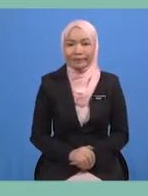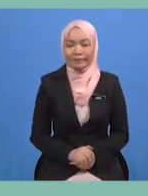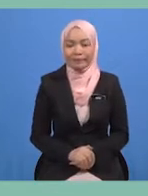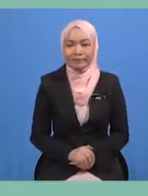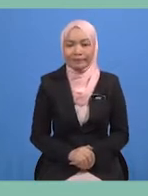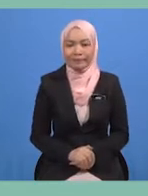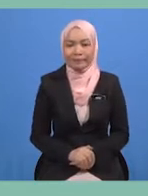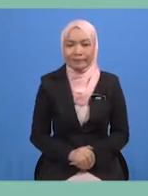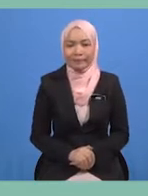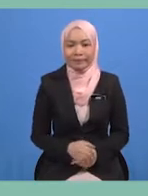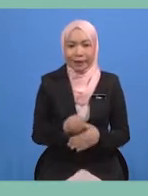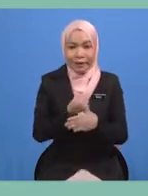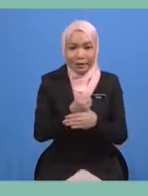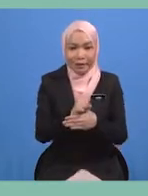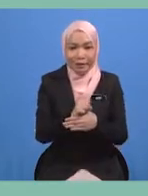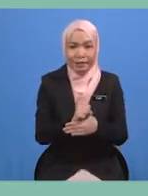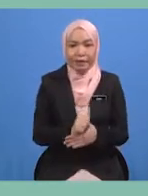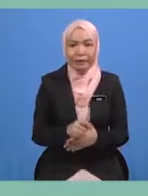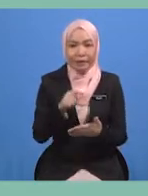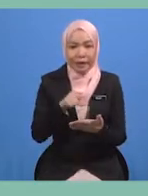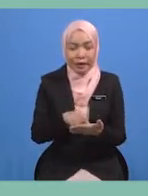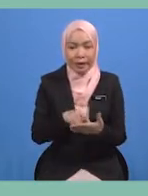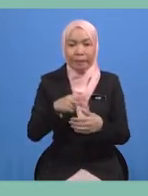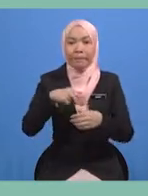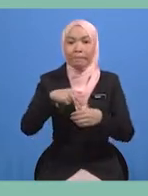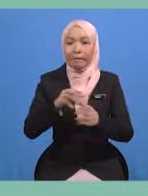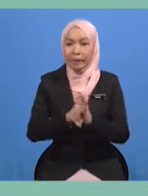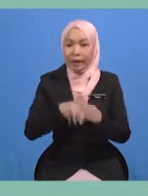Sistem pengayun pula menghasilkan gelombang radio.